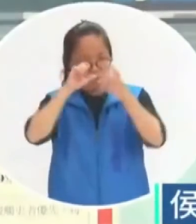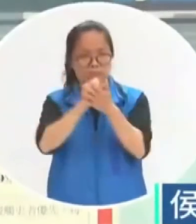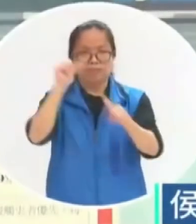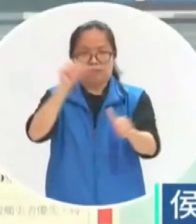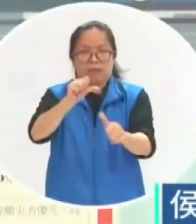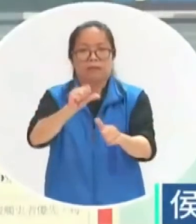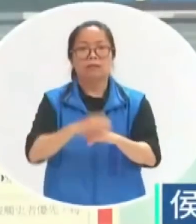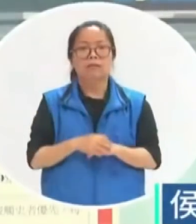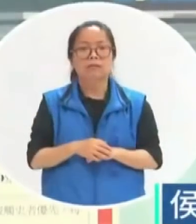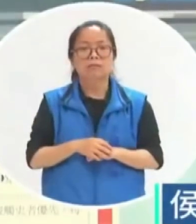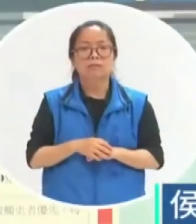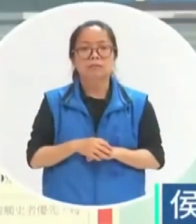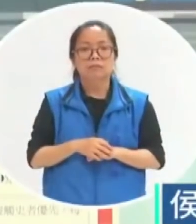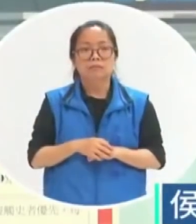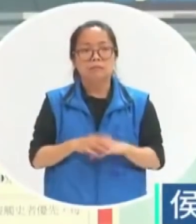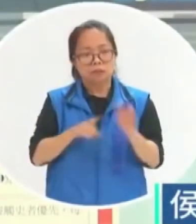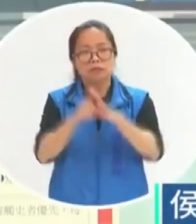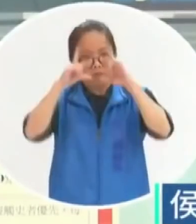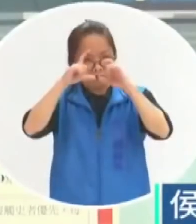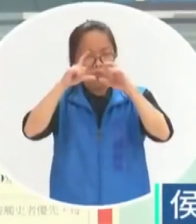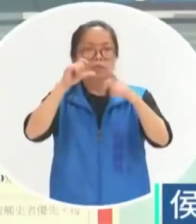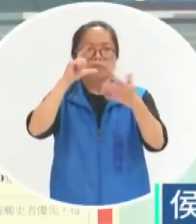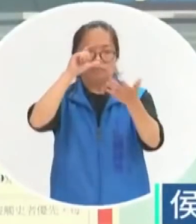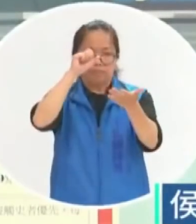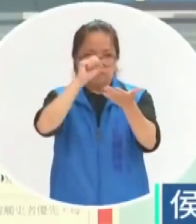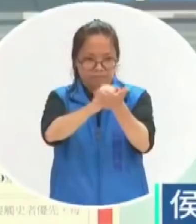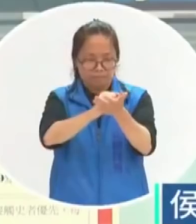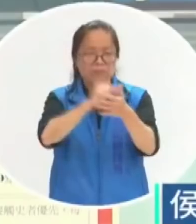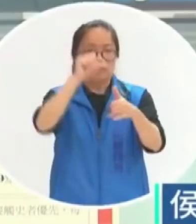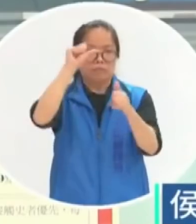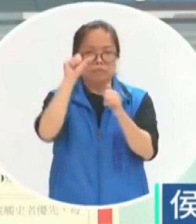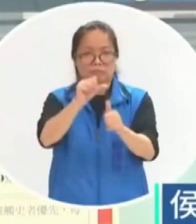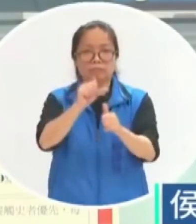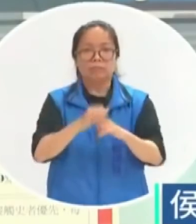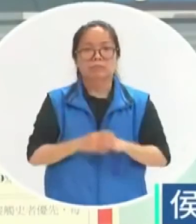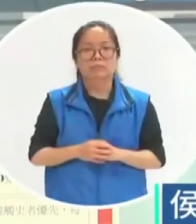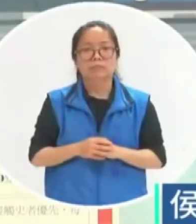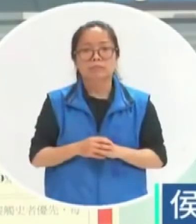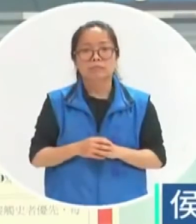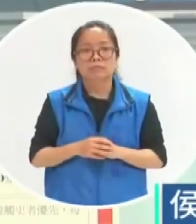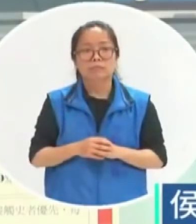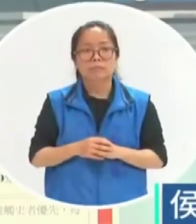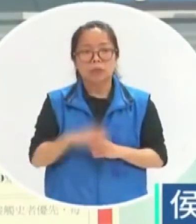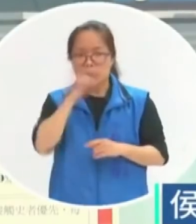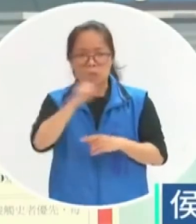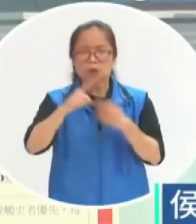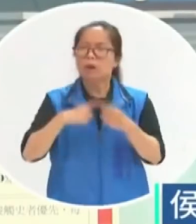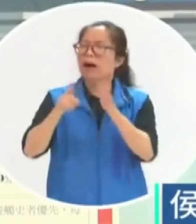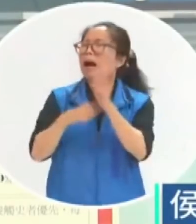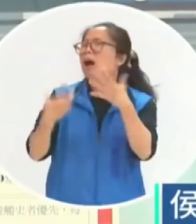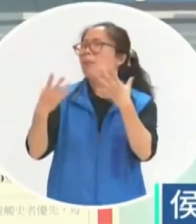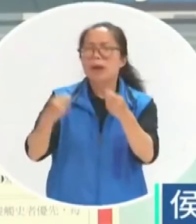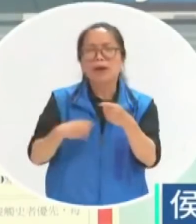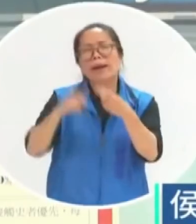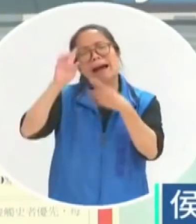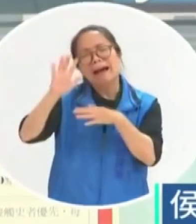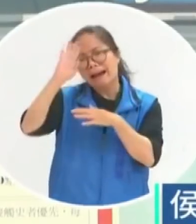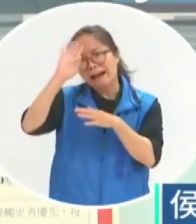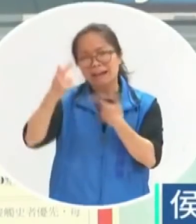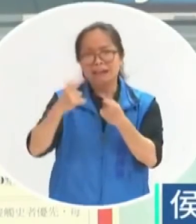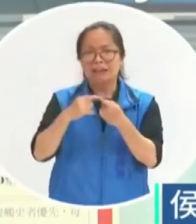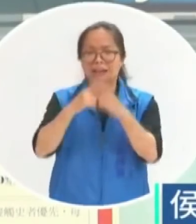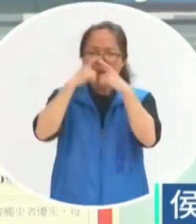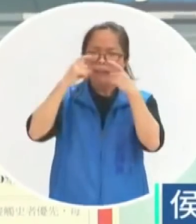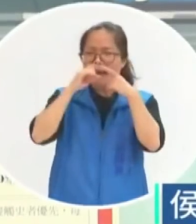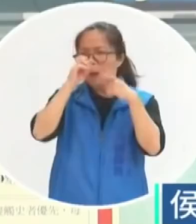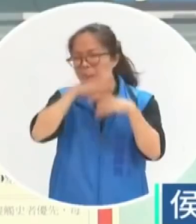罚，就是这么一句话，照相纯正开罚，不允许你跟我说，你真的是戴